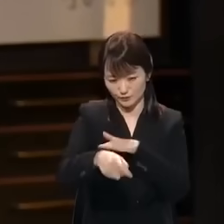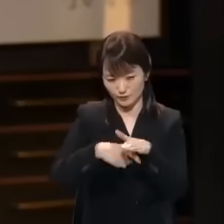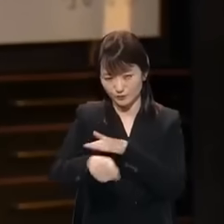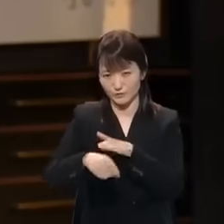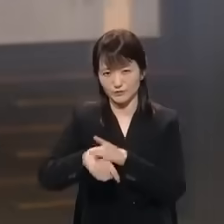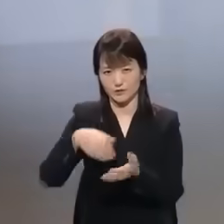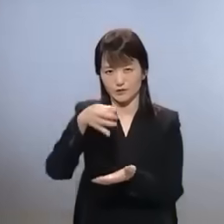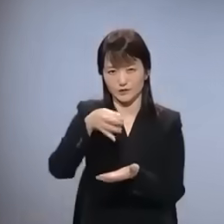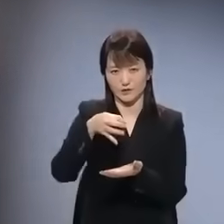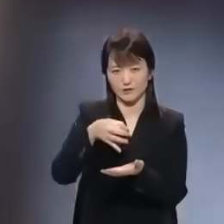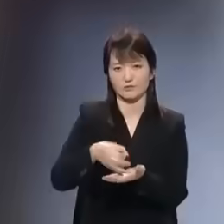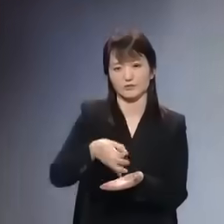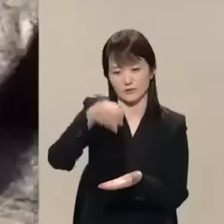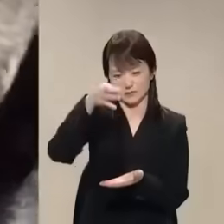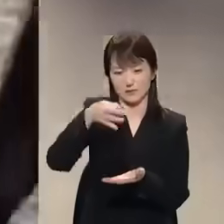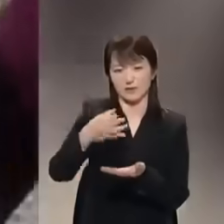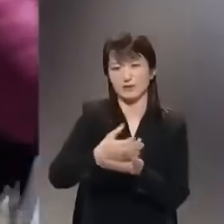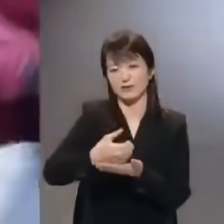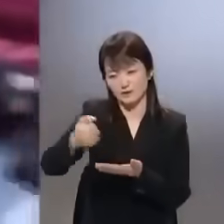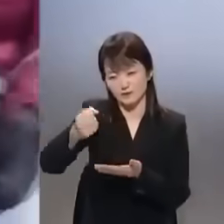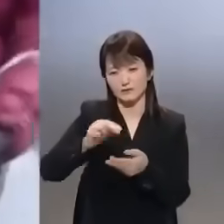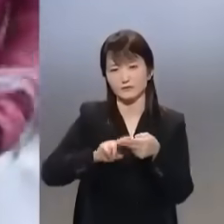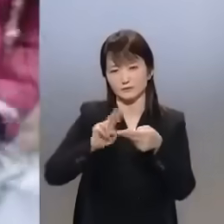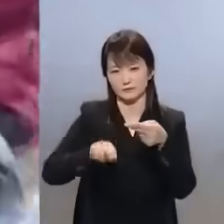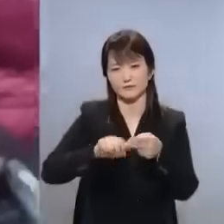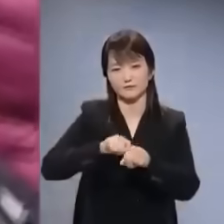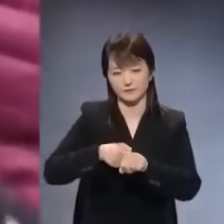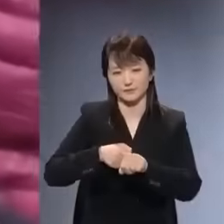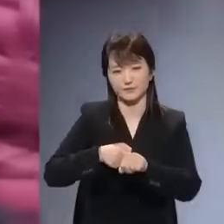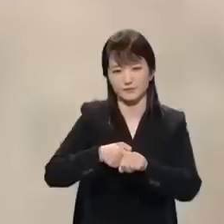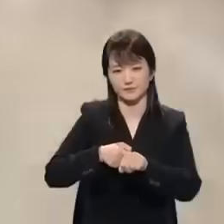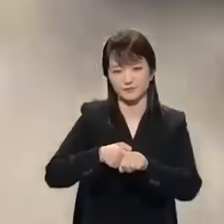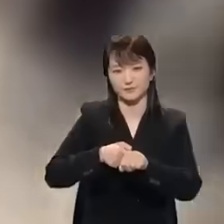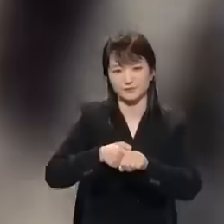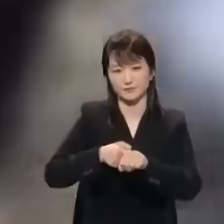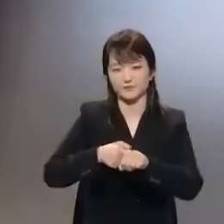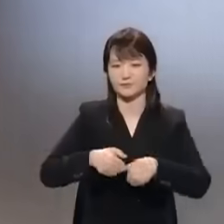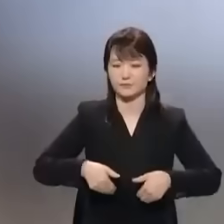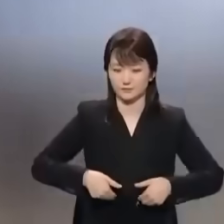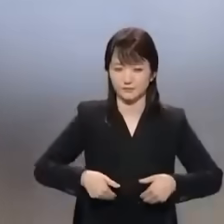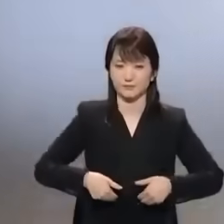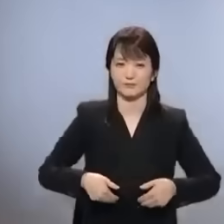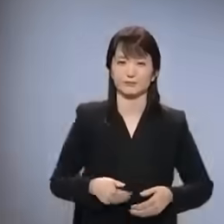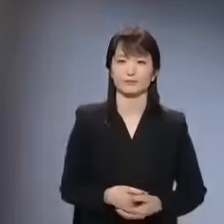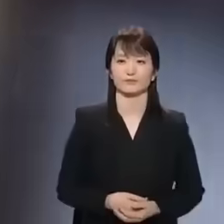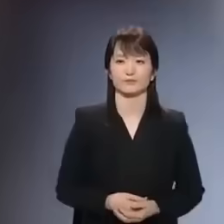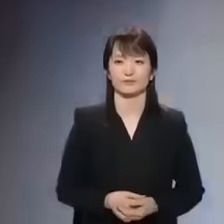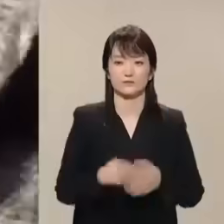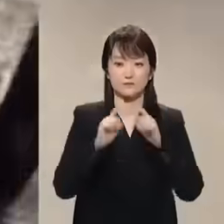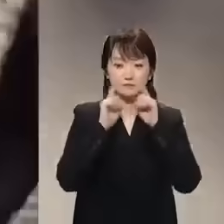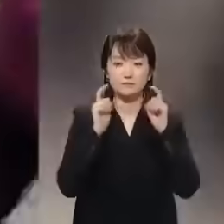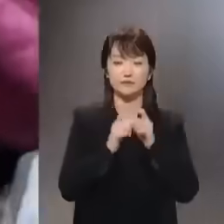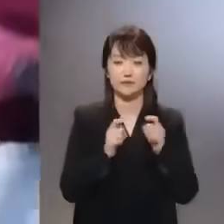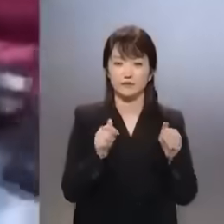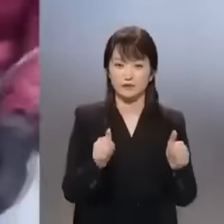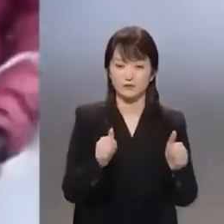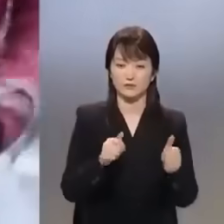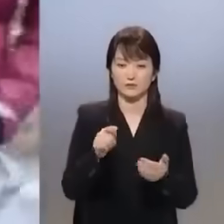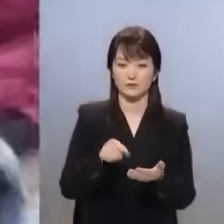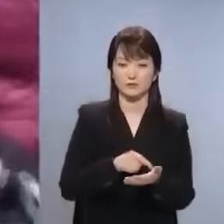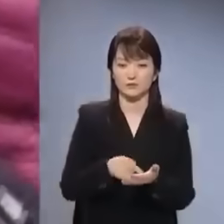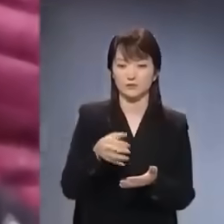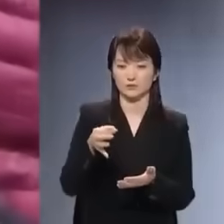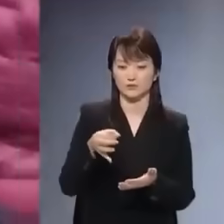가치가 매우 큰 것을 가져갔기 때문에 형사 처벌도 저는 좀 필요한 상황이라고 보고 민사적으로 손해배상